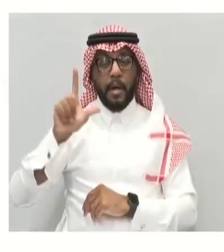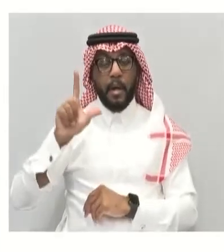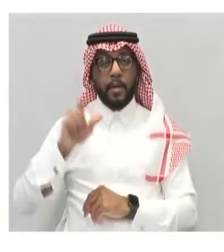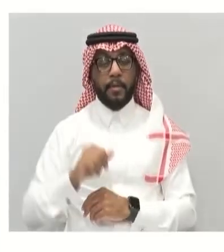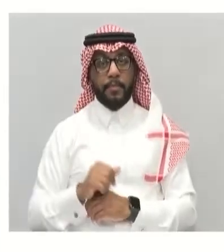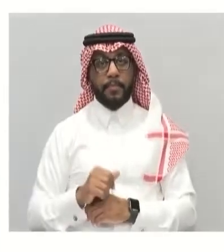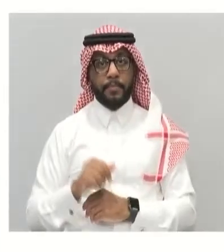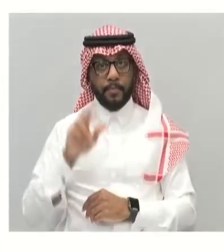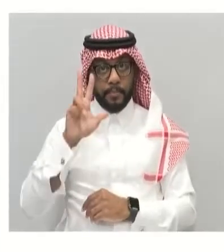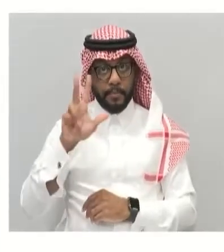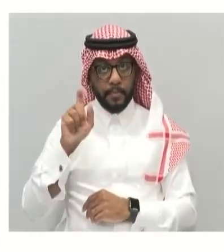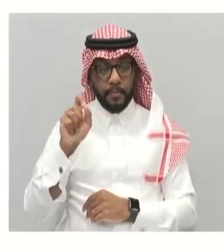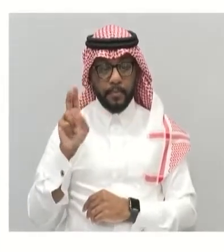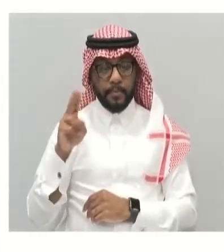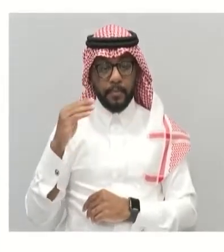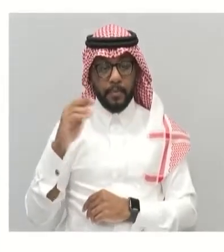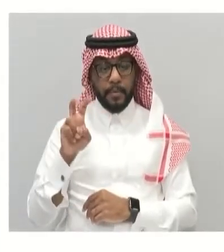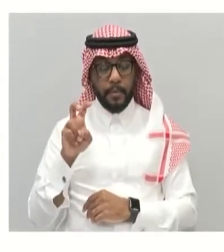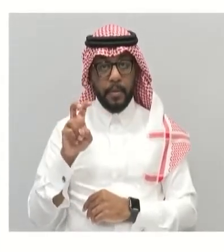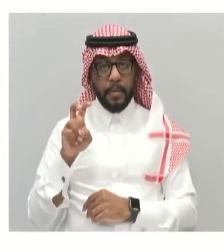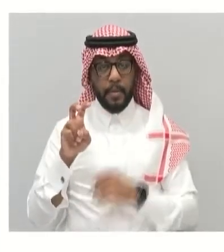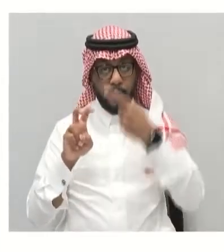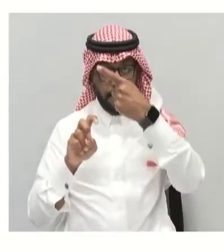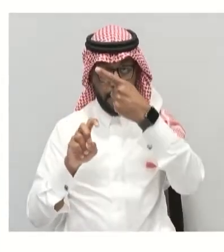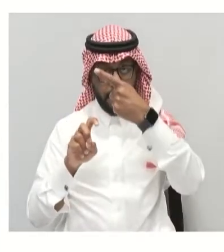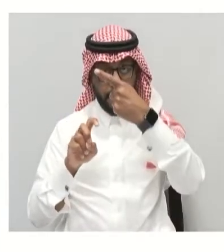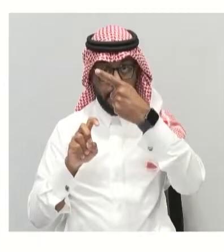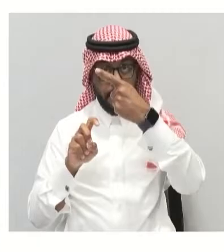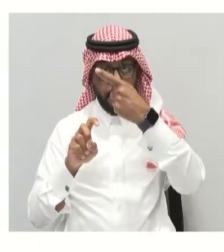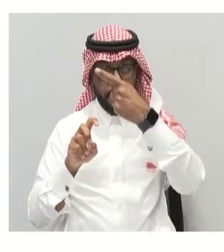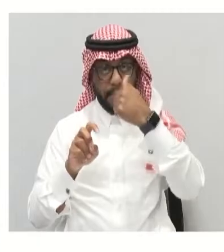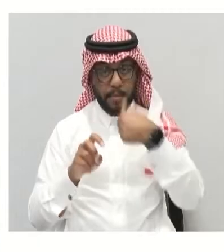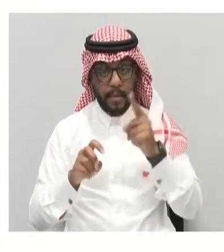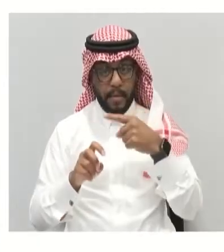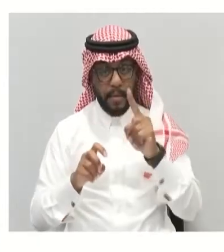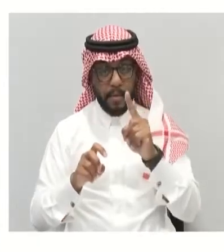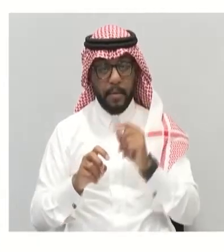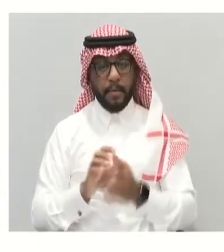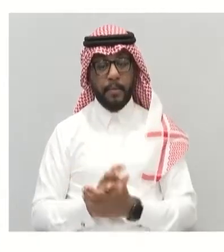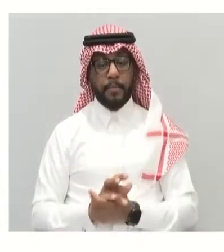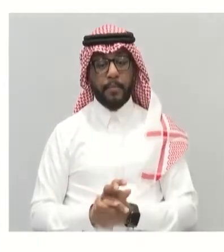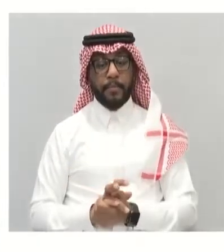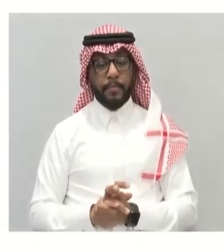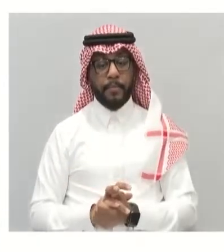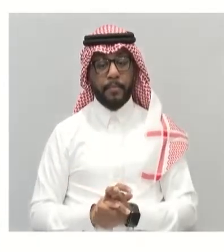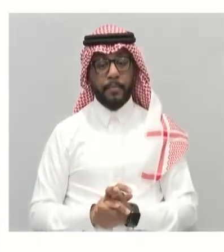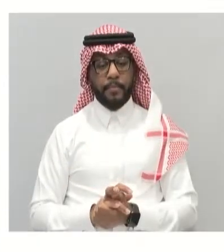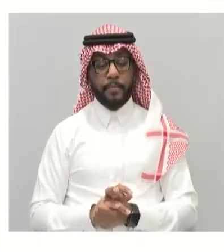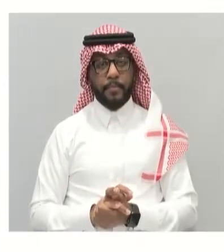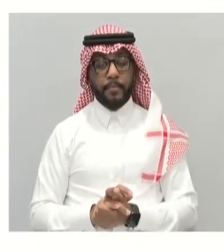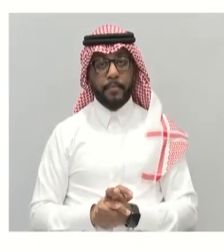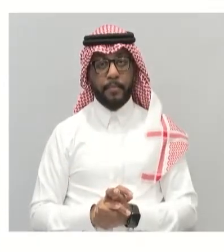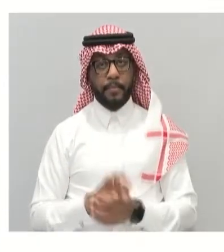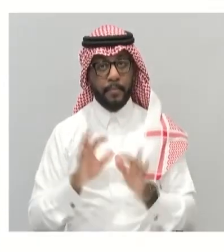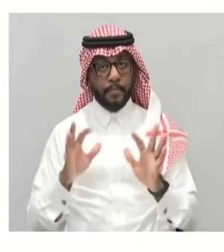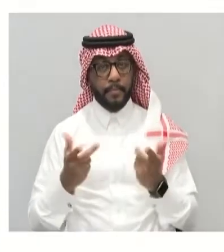الفتحه اليس كذلك الفتحه الظاهره تاكدوا اين ما نوع هذا الاسم